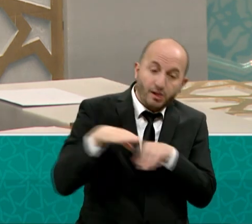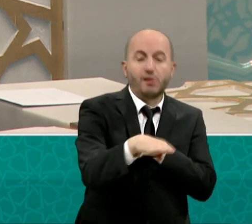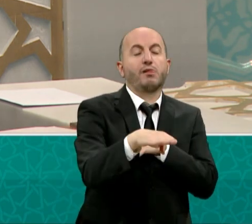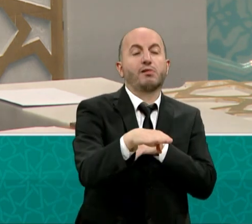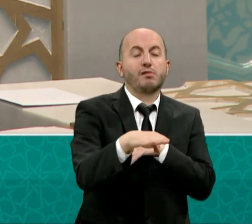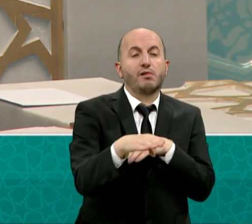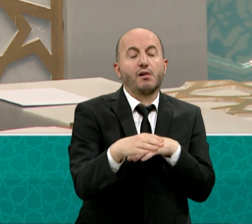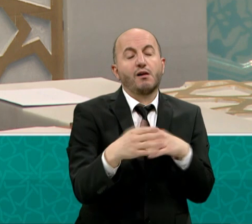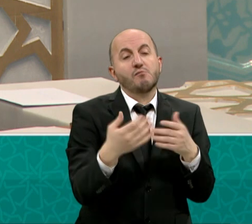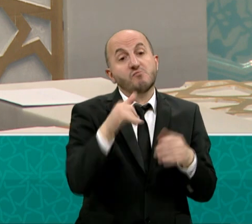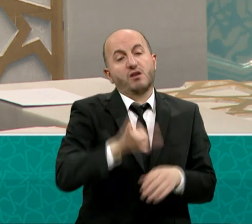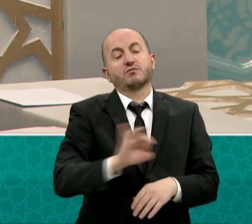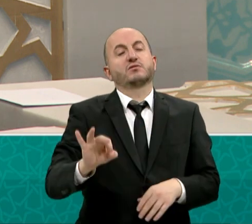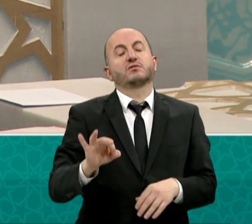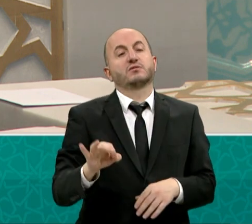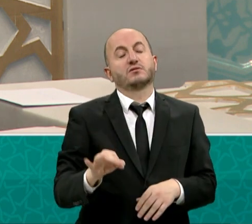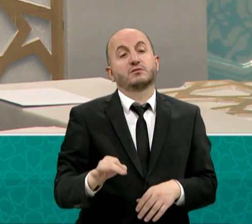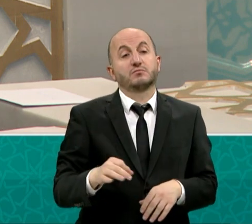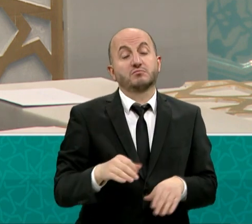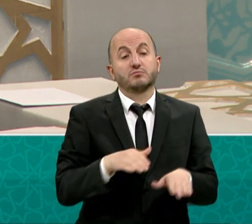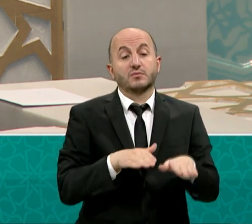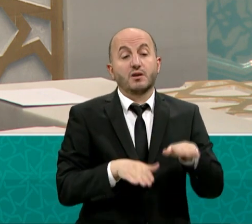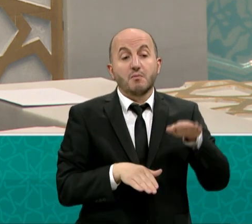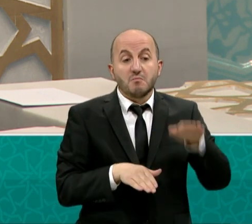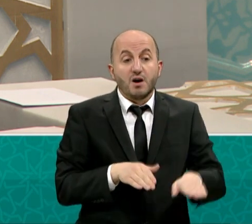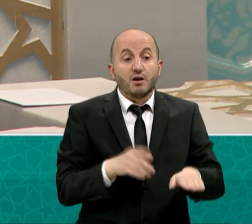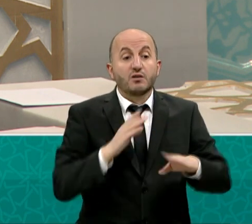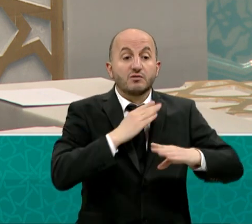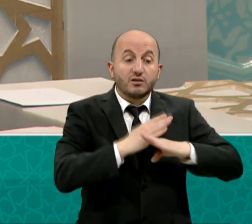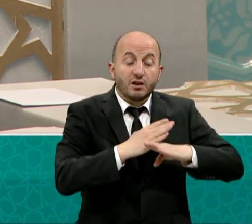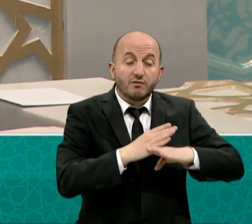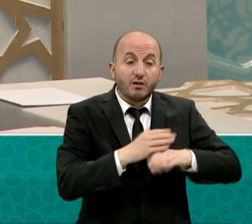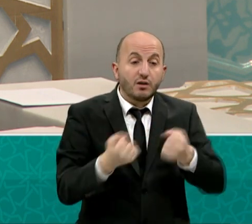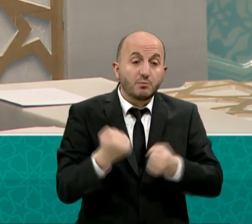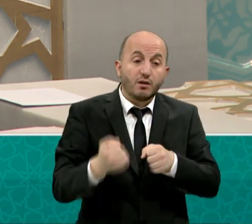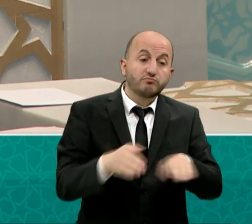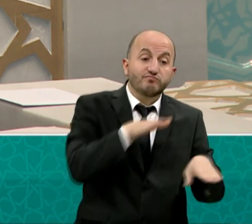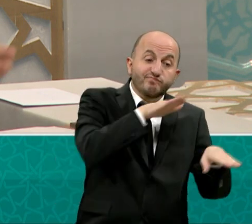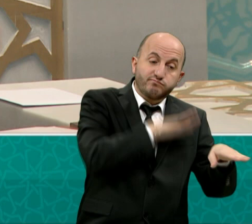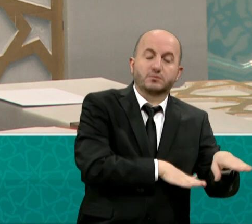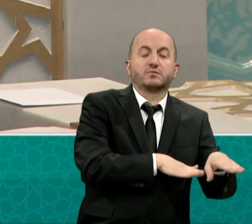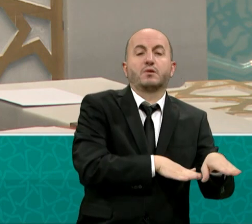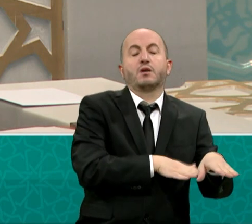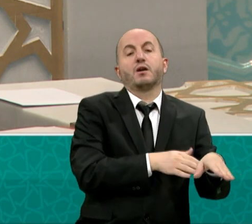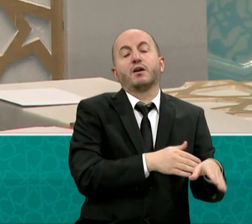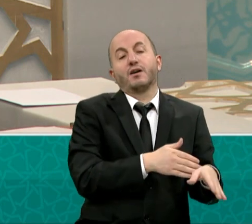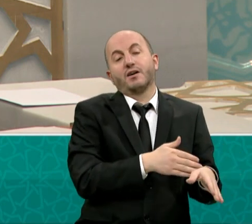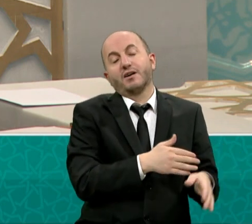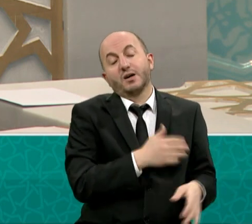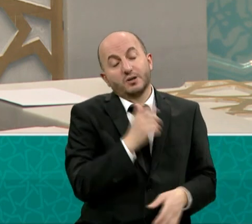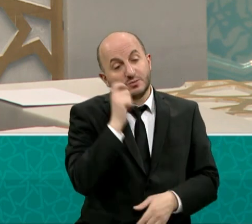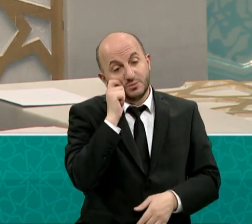önüne haksız yere geçiyor veya park edilmemesi gereken yere otosunu, arabasını park ediyor. Hani nasıl Müslümanlık